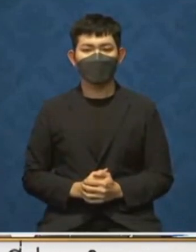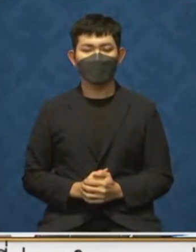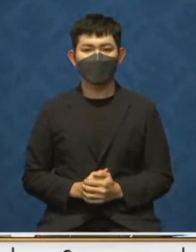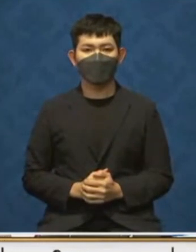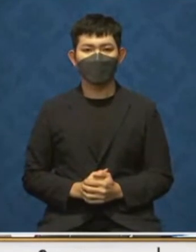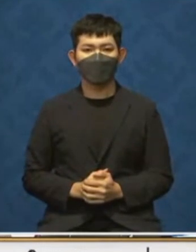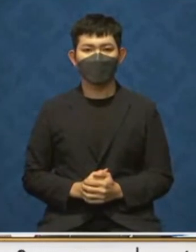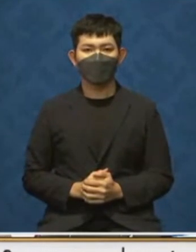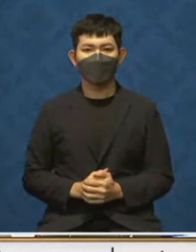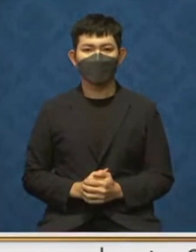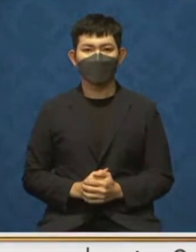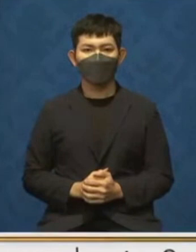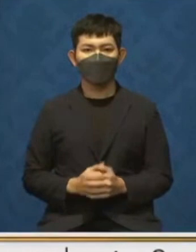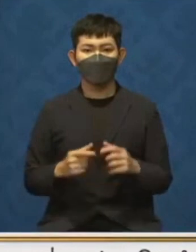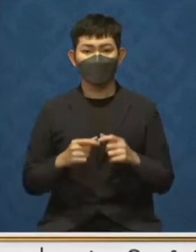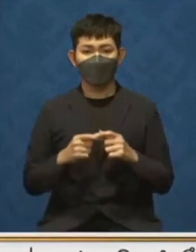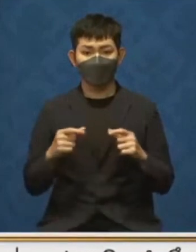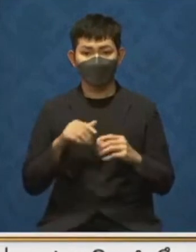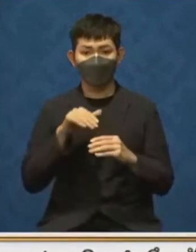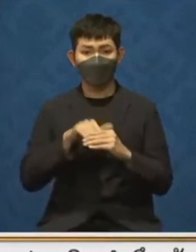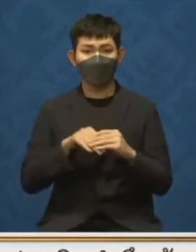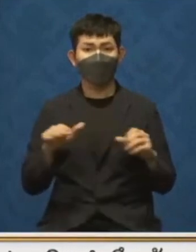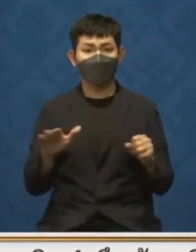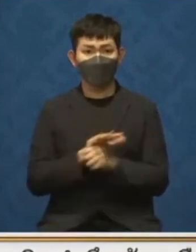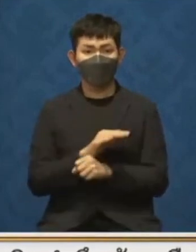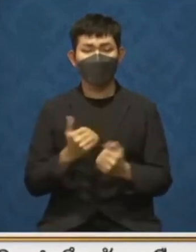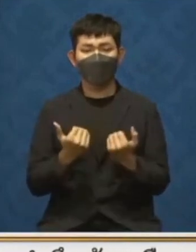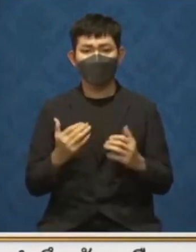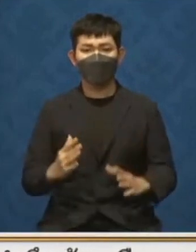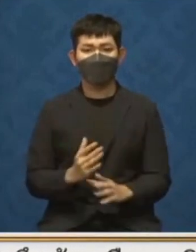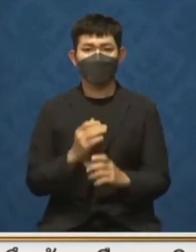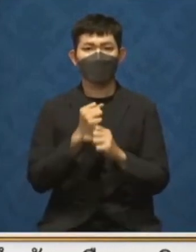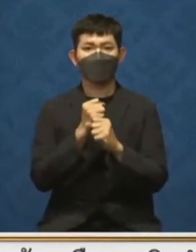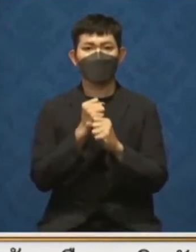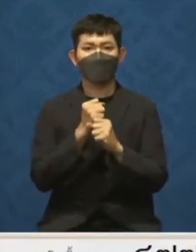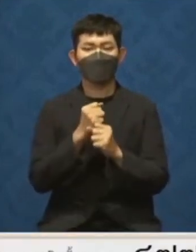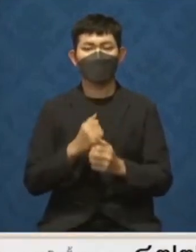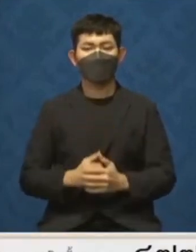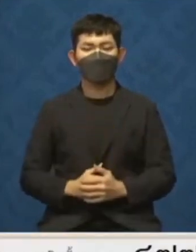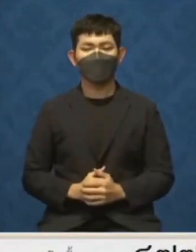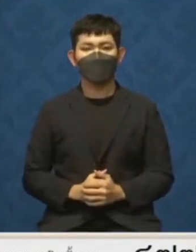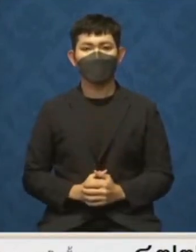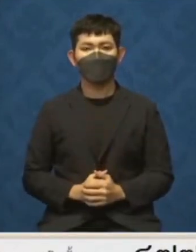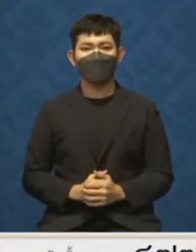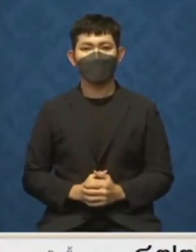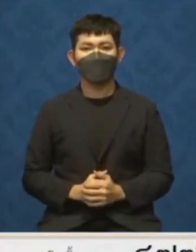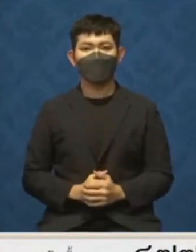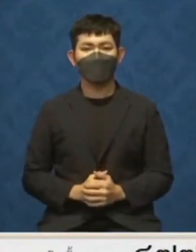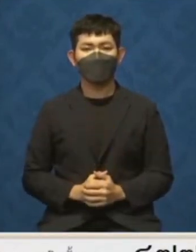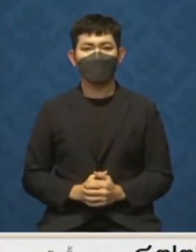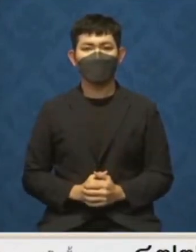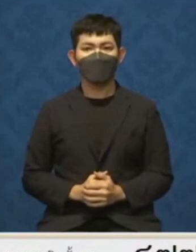ถ้าใช้สิทธิ์กับทุกท่านแล้วผมขอปิดการลงคะแนนเจ้าหน้าที่แสดงผลครับ